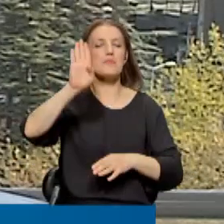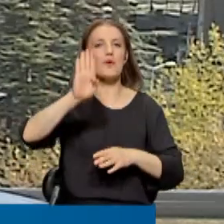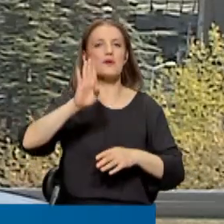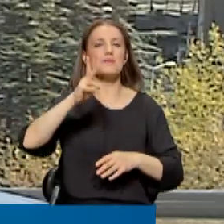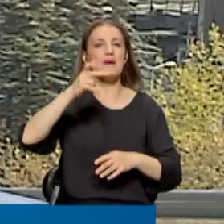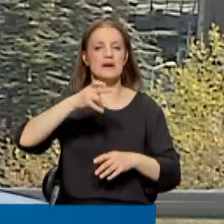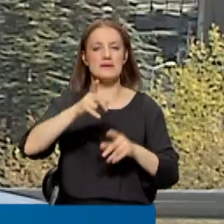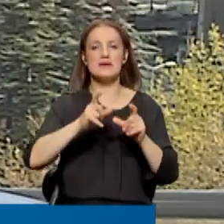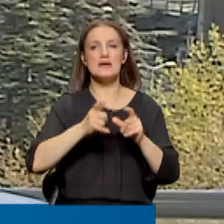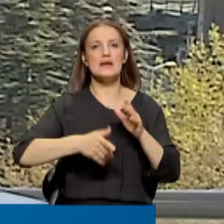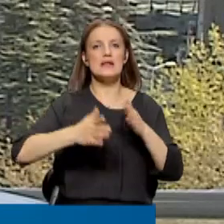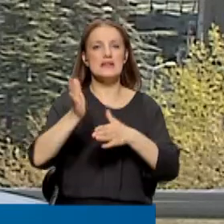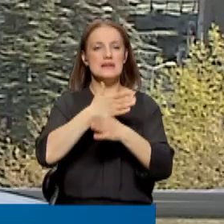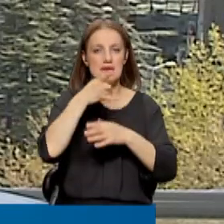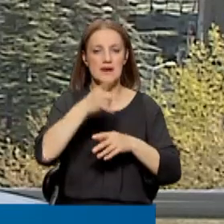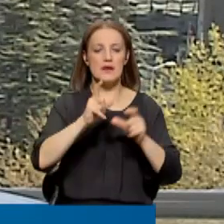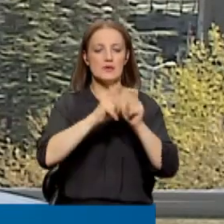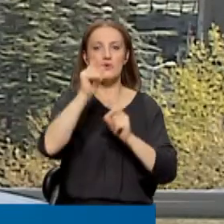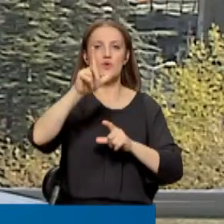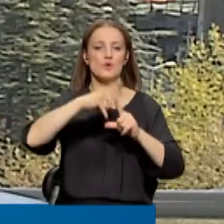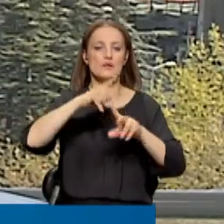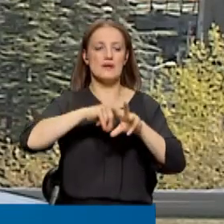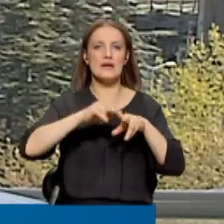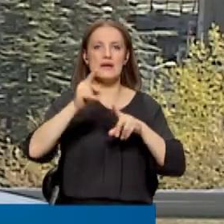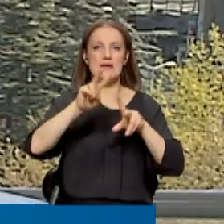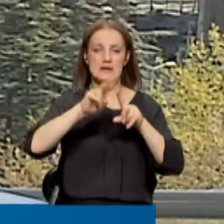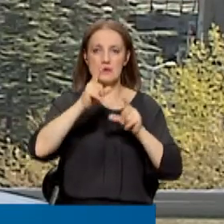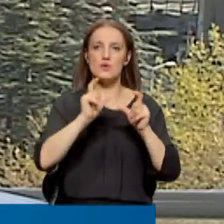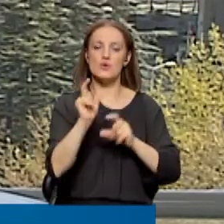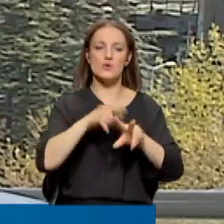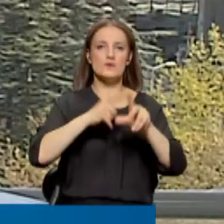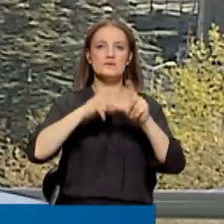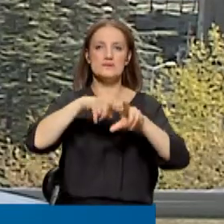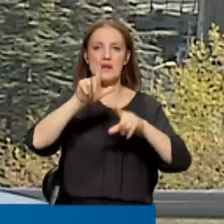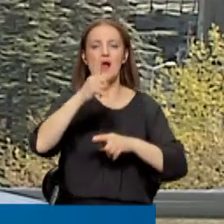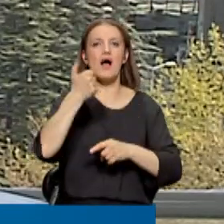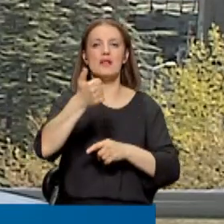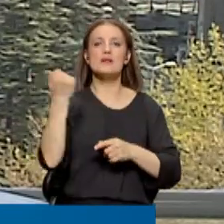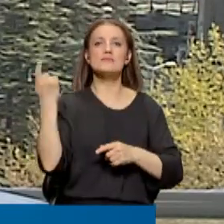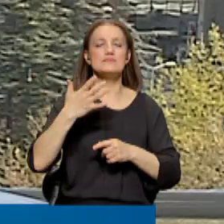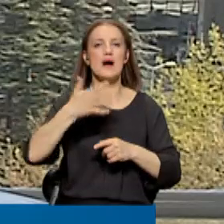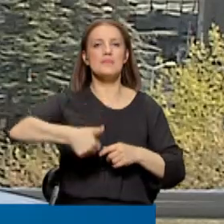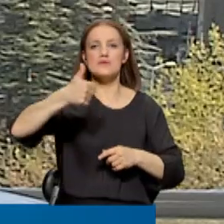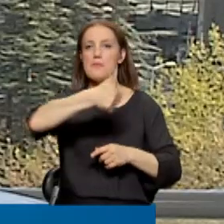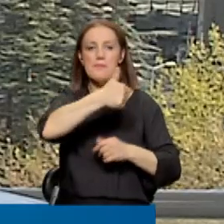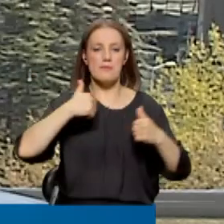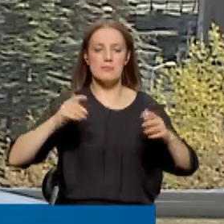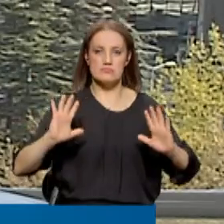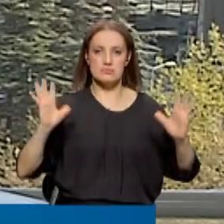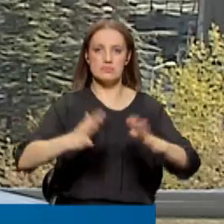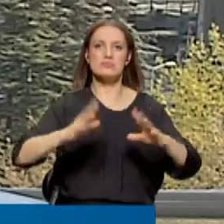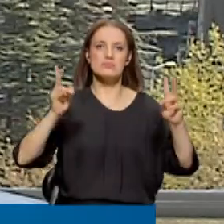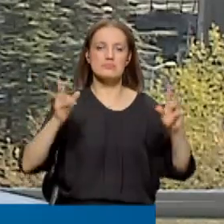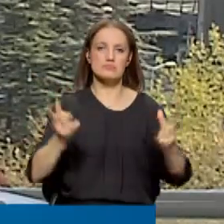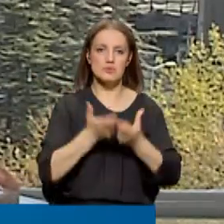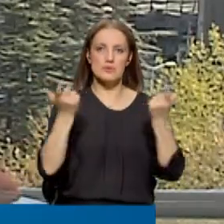Parti lideri Gültekin Uysal'ın ev sahipliğinde altı lider buluşacak ve bu toplantılar devam ediyor. Bu